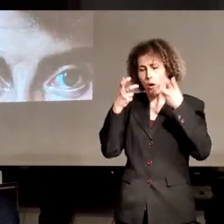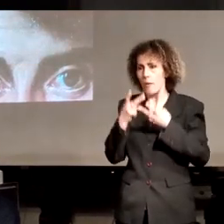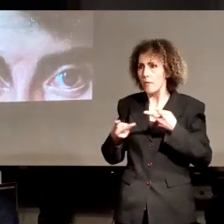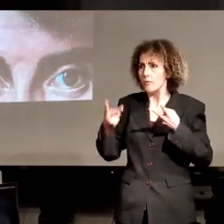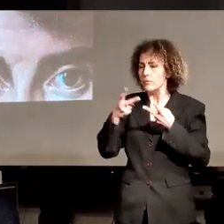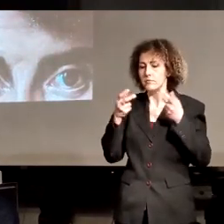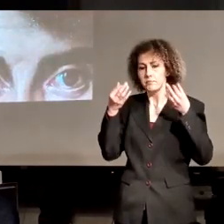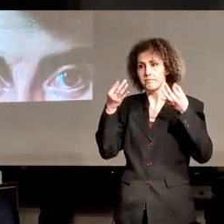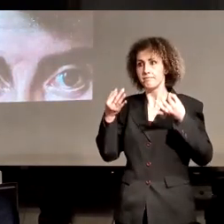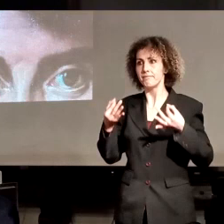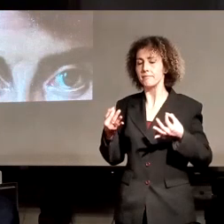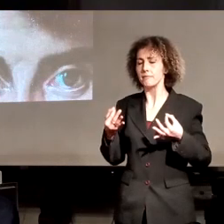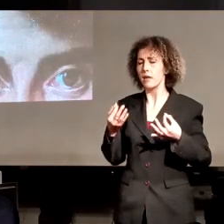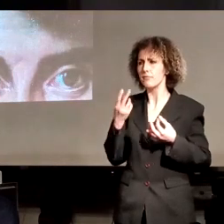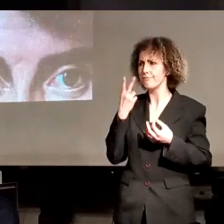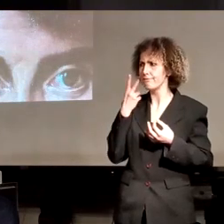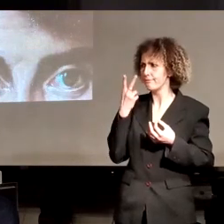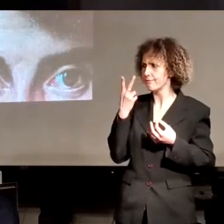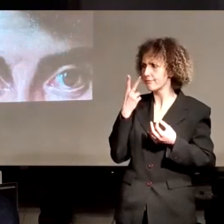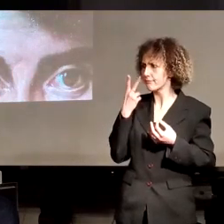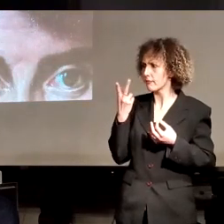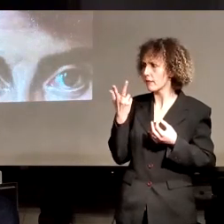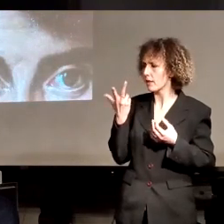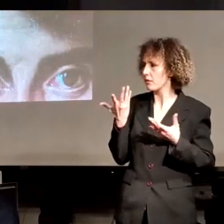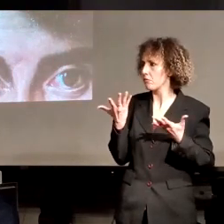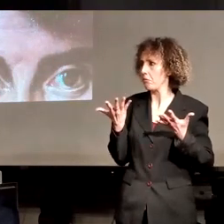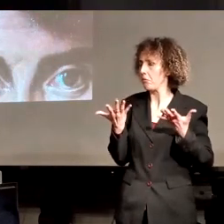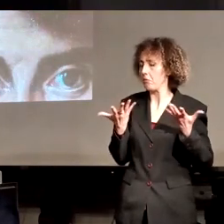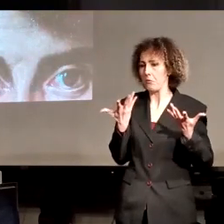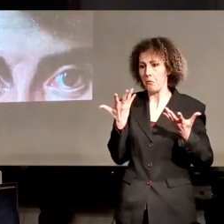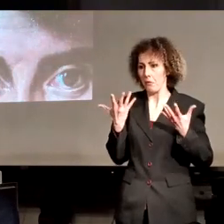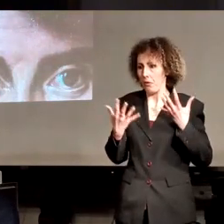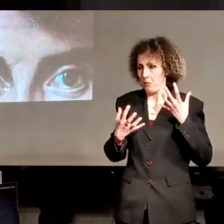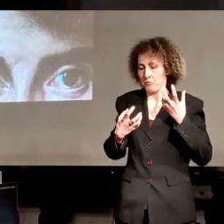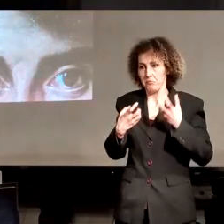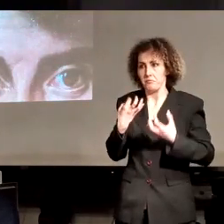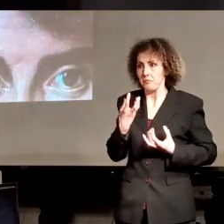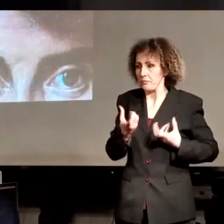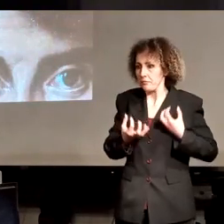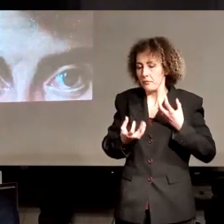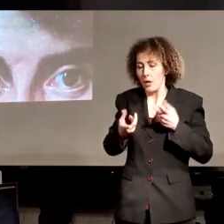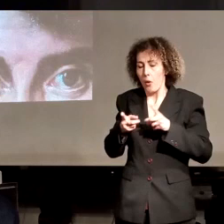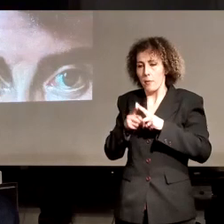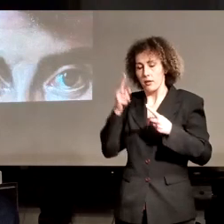mi accorsi che lottava ferocemente contro le avvisaglie di una crisi isterica